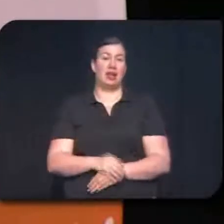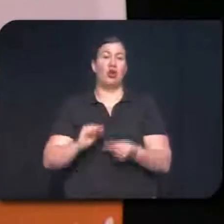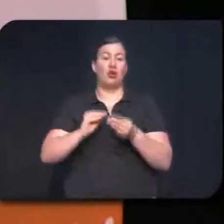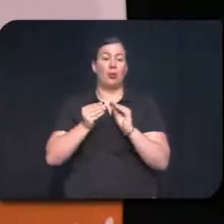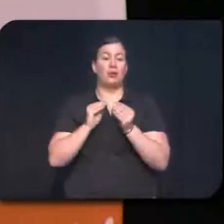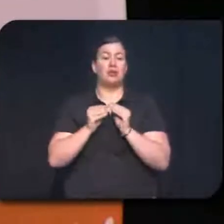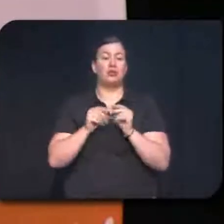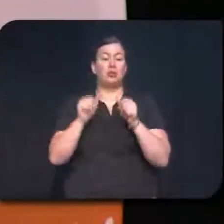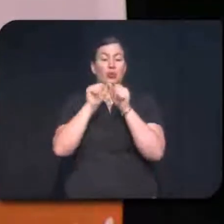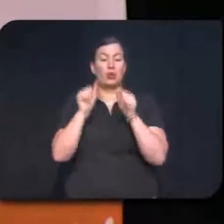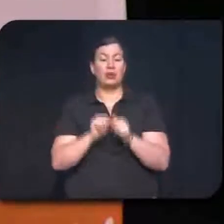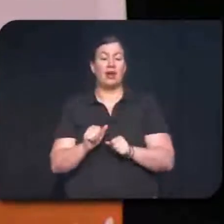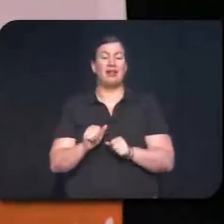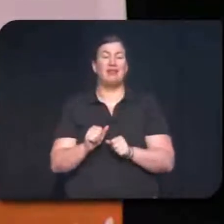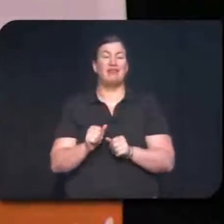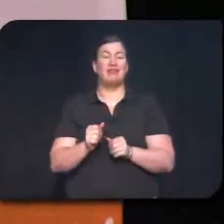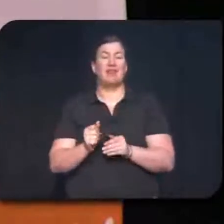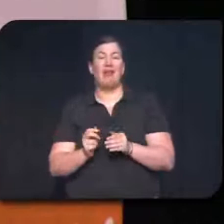ständigen internetbeschlussfassung